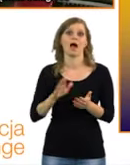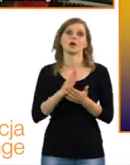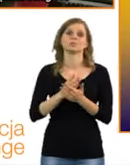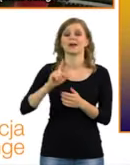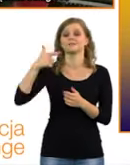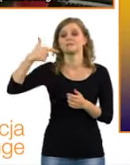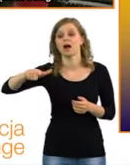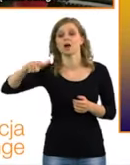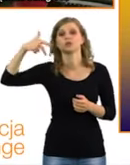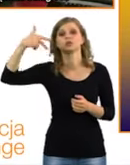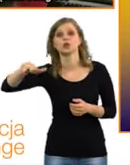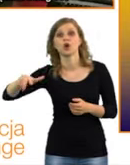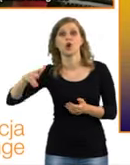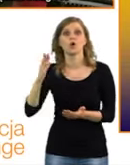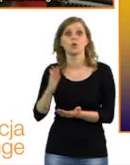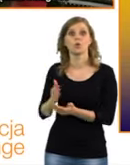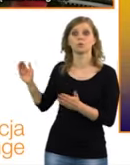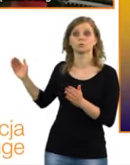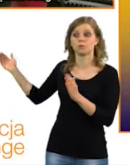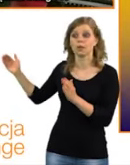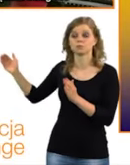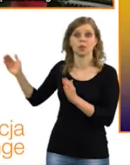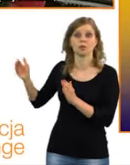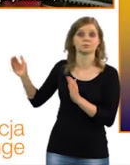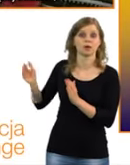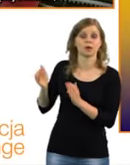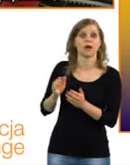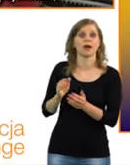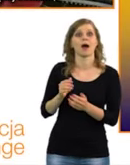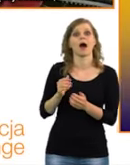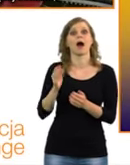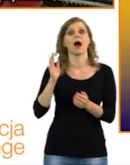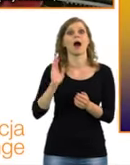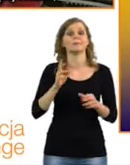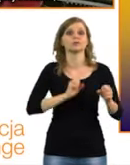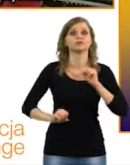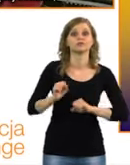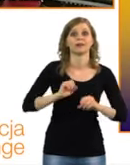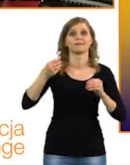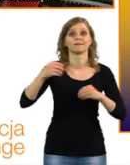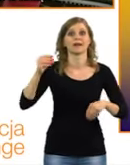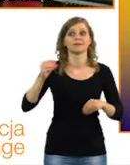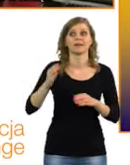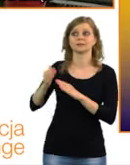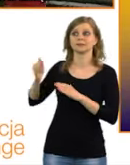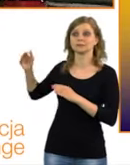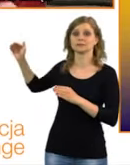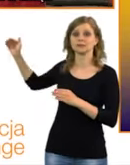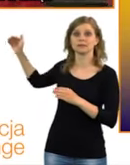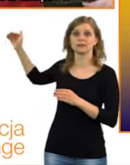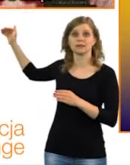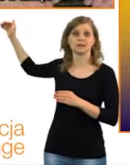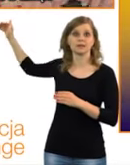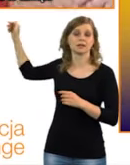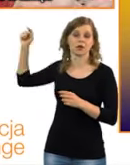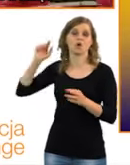za 2-3 tygodnie może będzie to już taka odległość. A jeszcze więcej ćwiczeń, to z dalszej